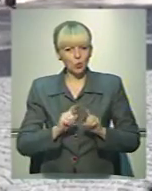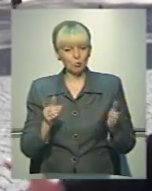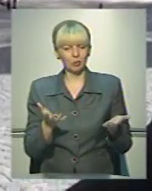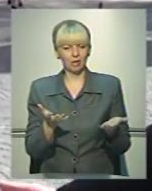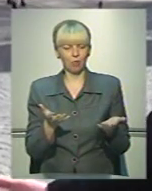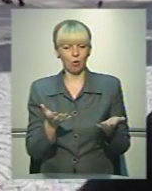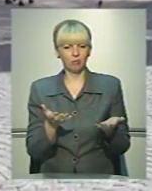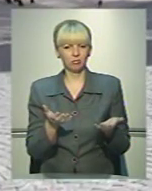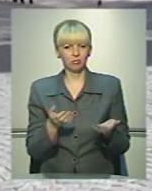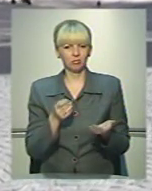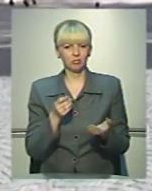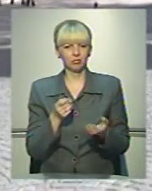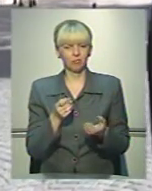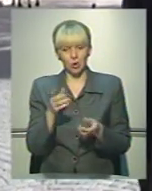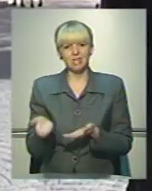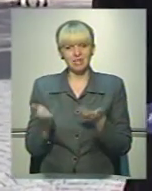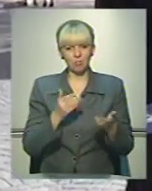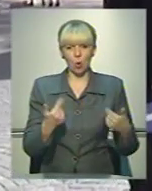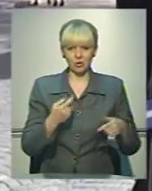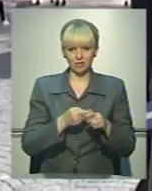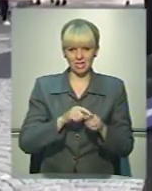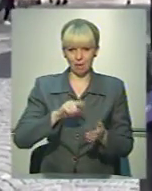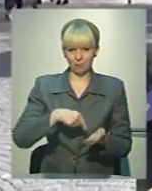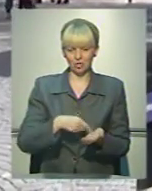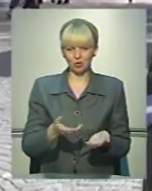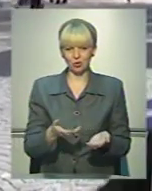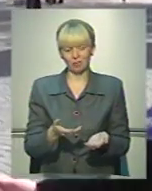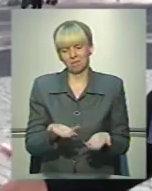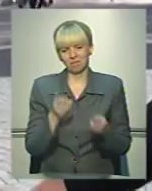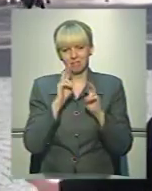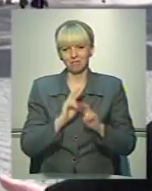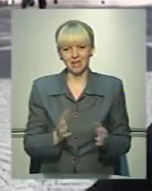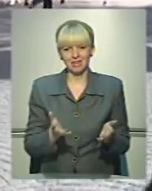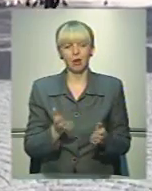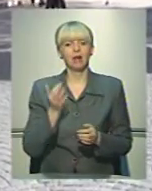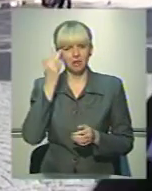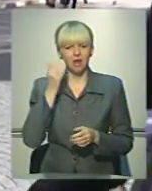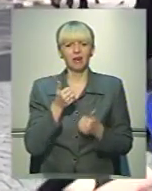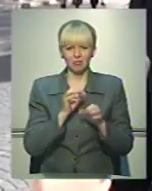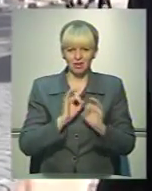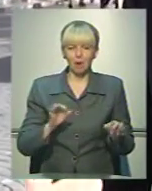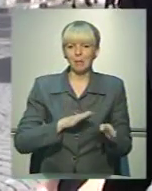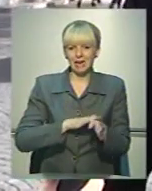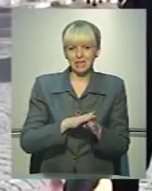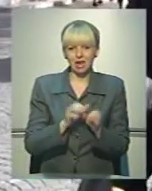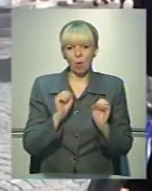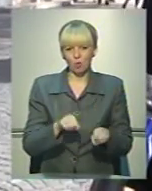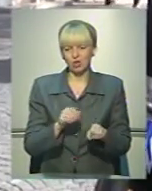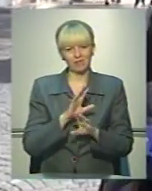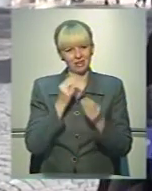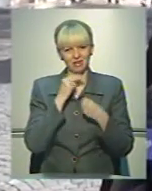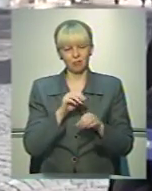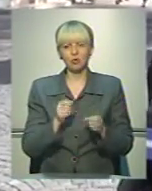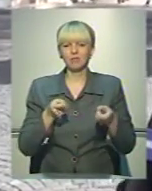що вони запрошують гостей в це місто. Не знаю. Ідея класна, реалізація, можливо, не найкраща.